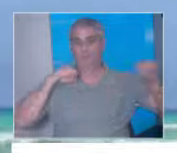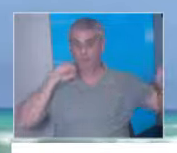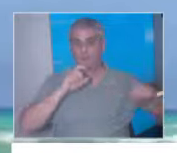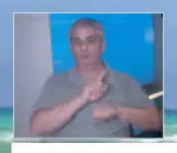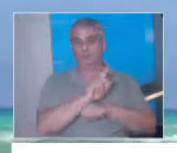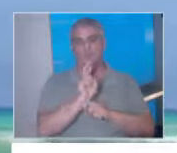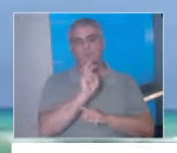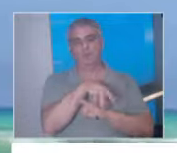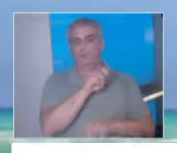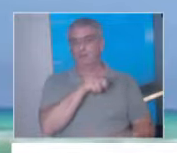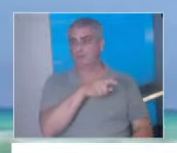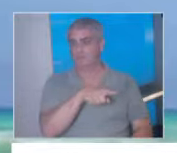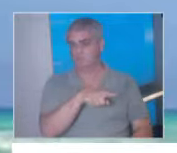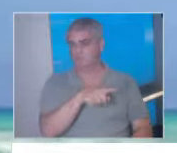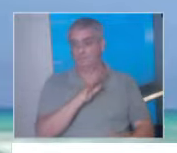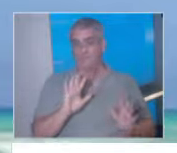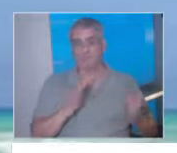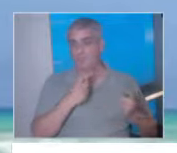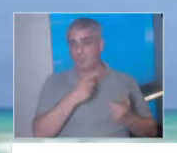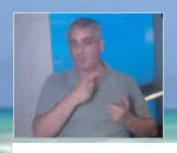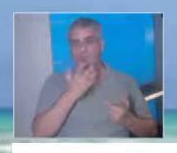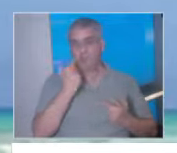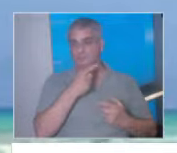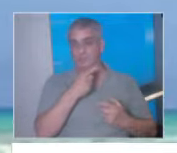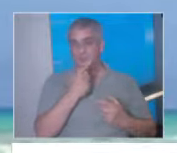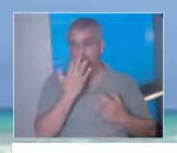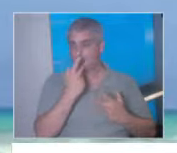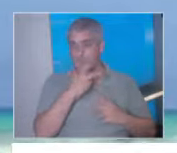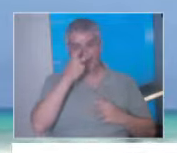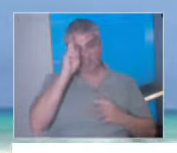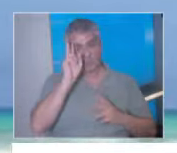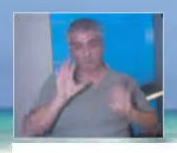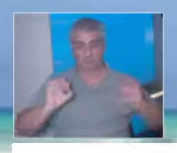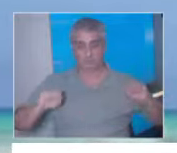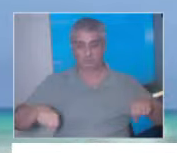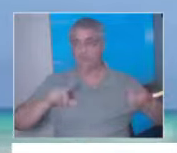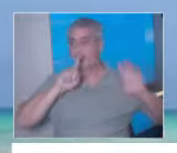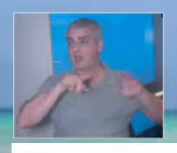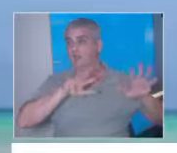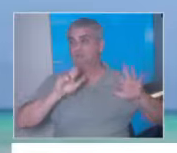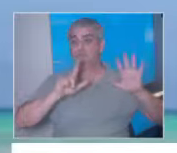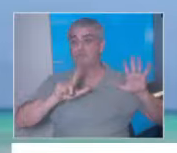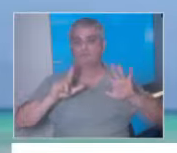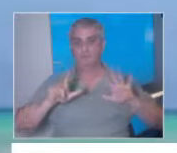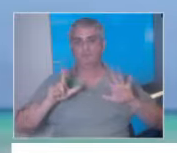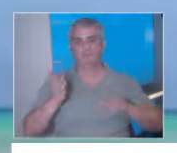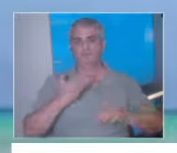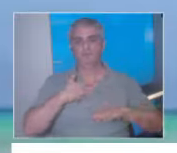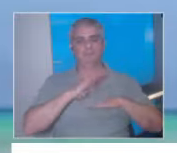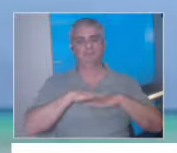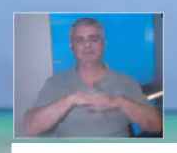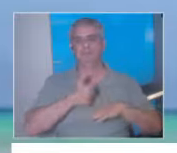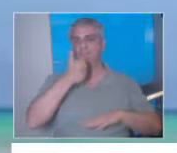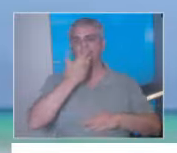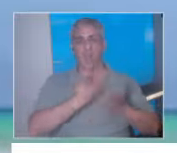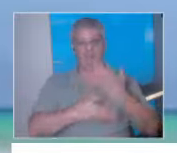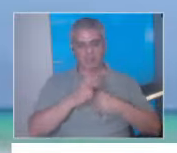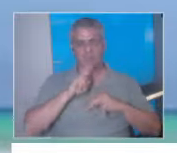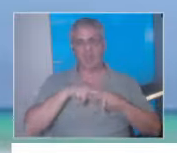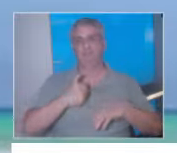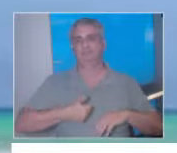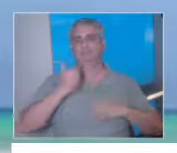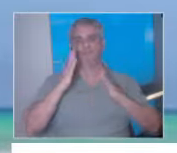מסוימת נכנס לכנסת, ומהר מאוד גם היה מונה, ברגע שהליכוד עלה לשלטון ב-77, הוא מונה לשר הקליטה, ולאחר מכן לשר